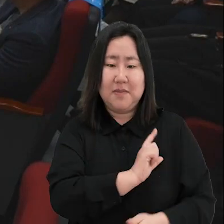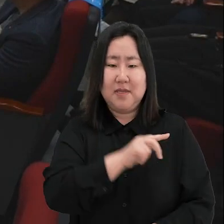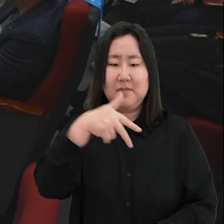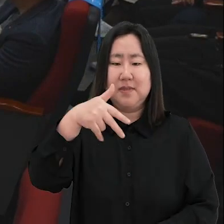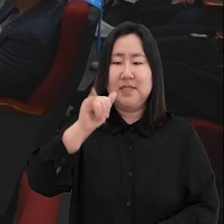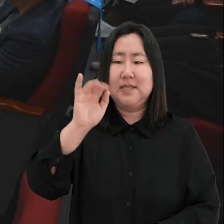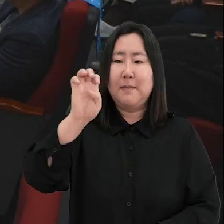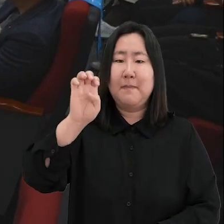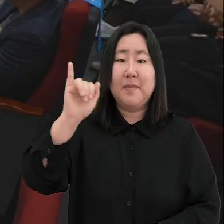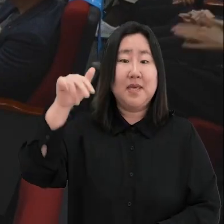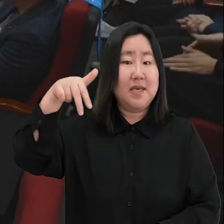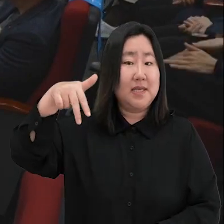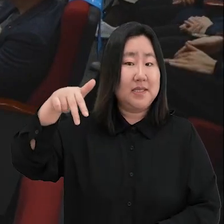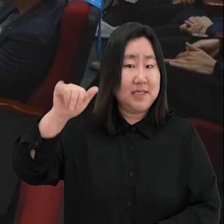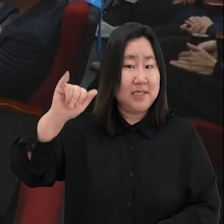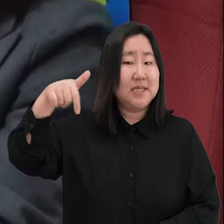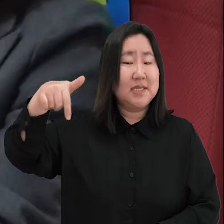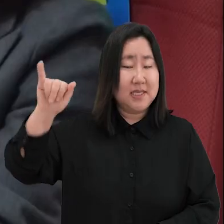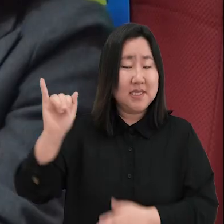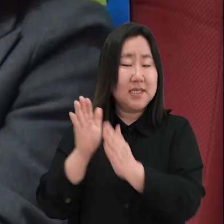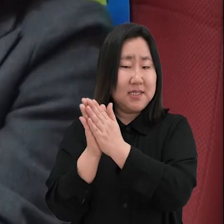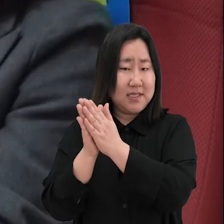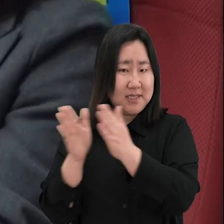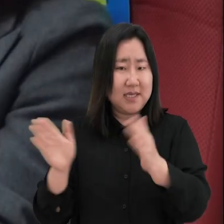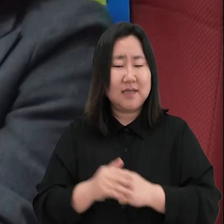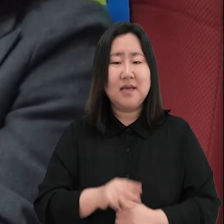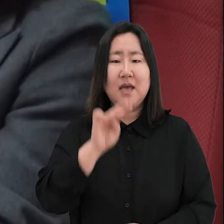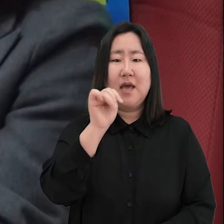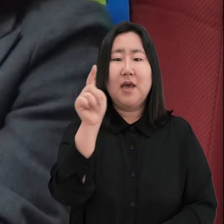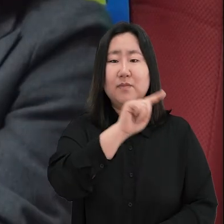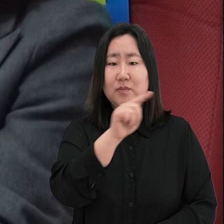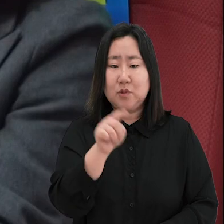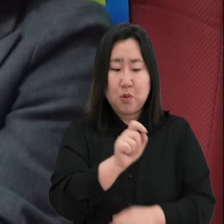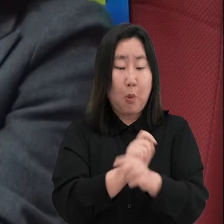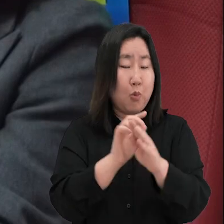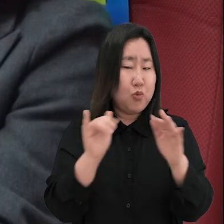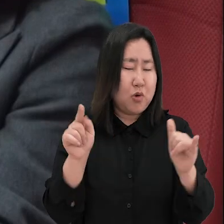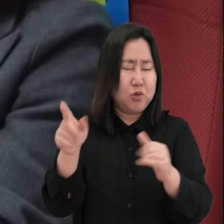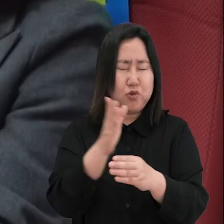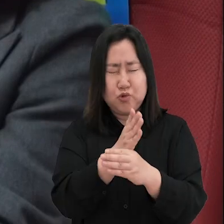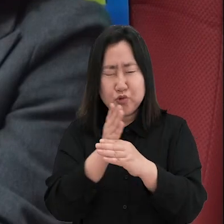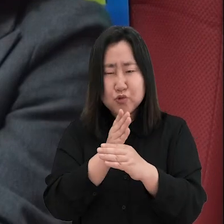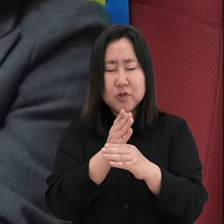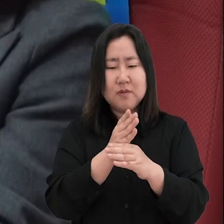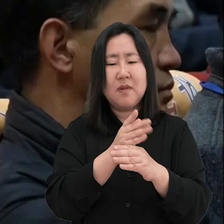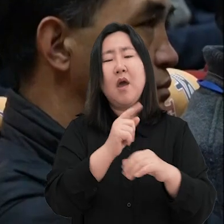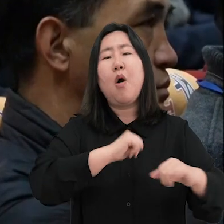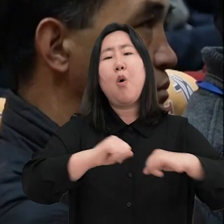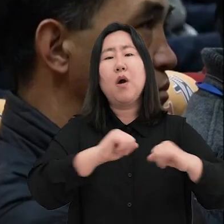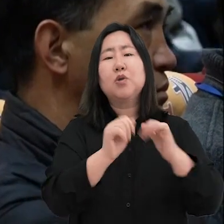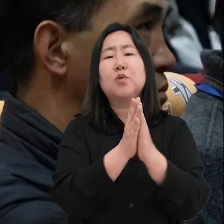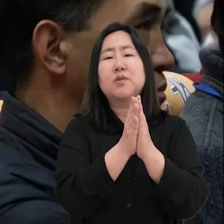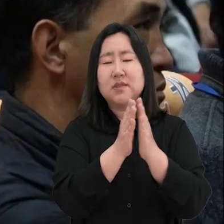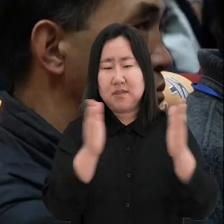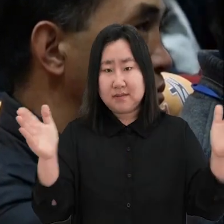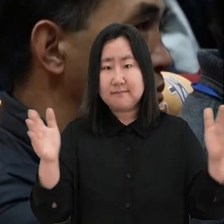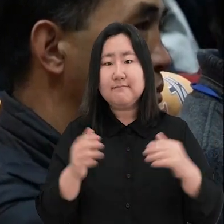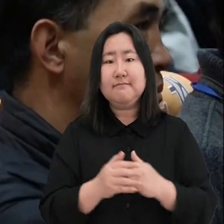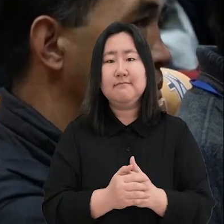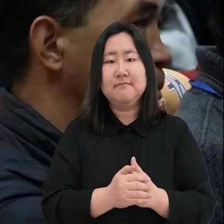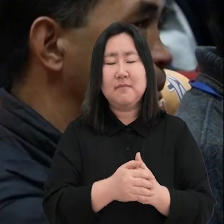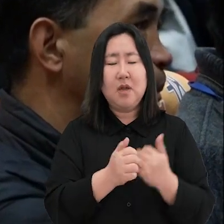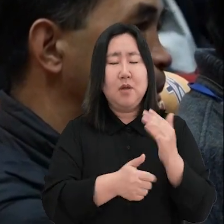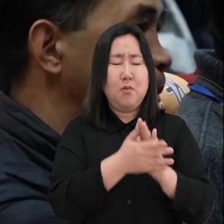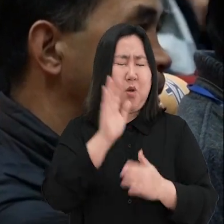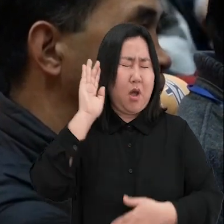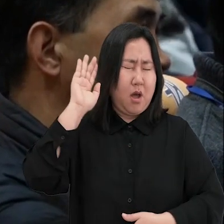출범했습니다 mg 세대 공무원을 중심으로 많은 관심 속에 본격 활동을 시작했는데요 서포 씨는 앞으로도